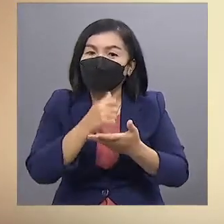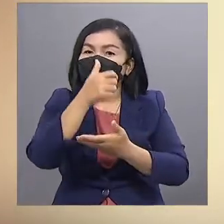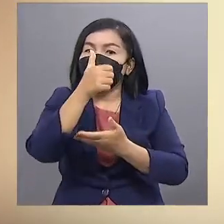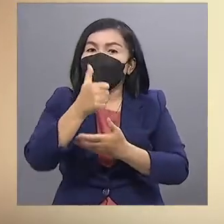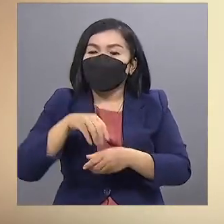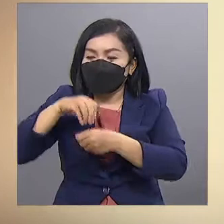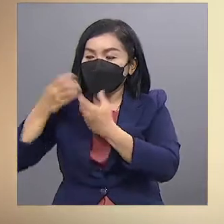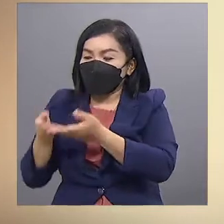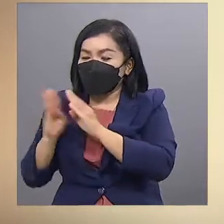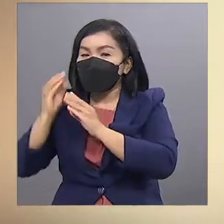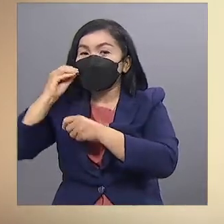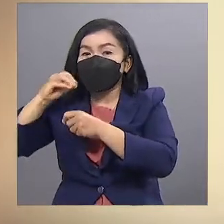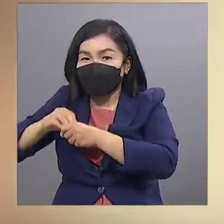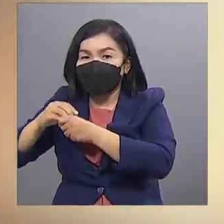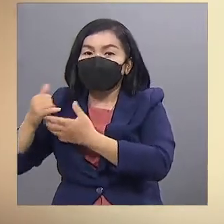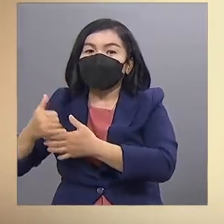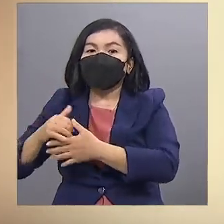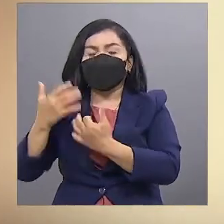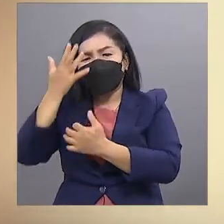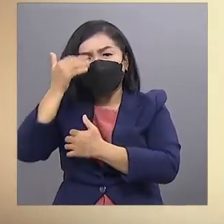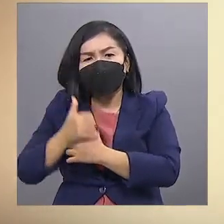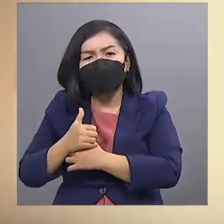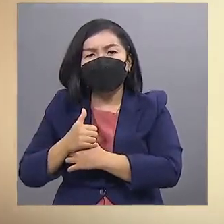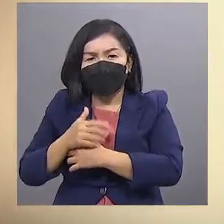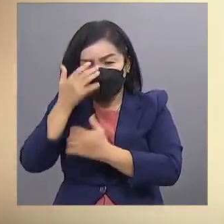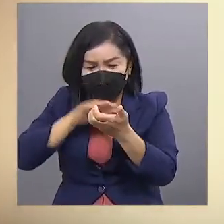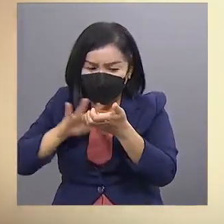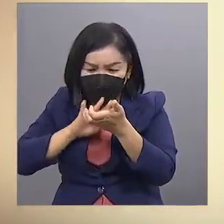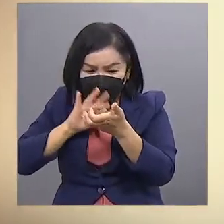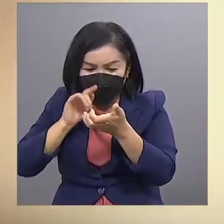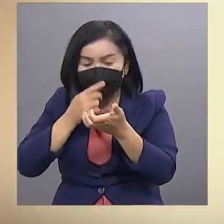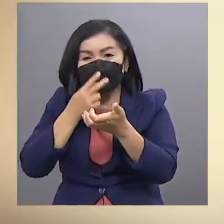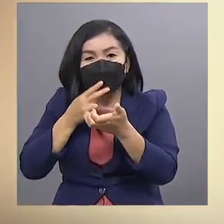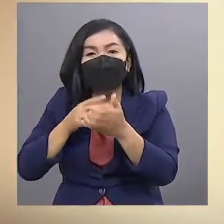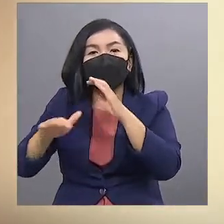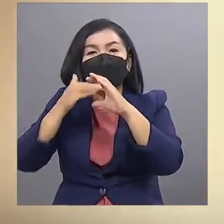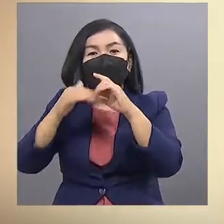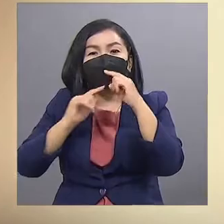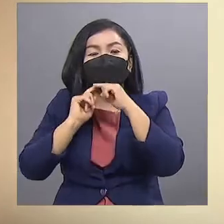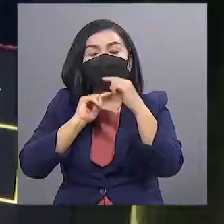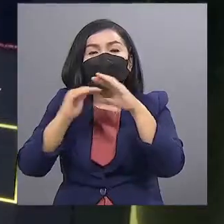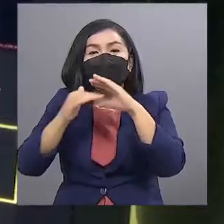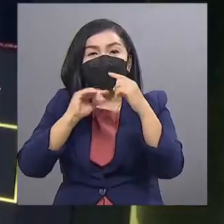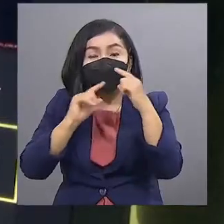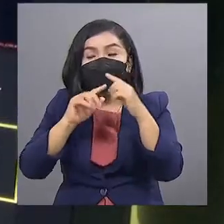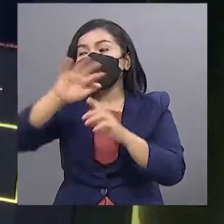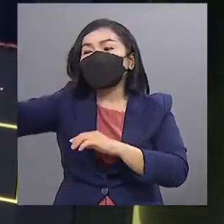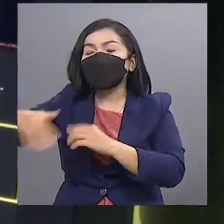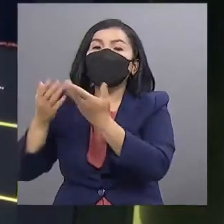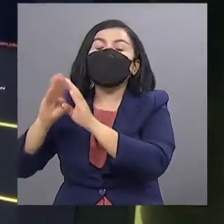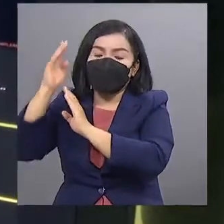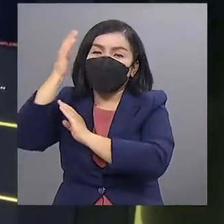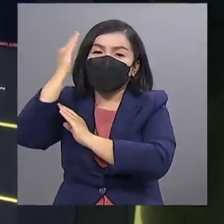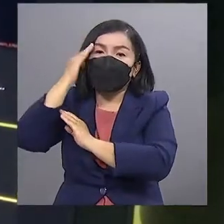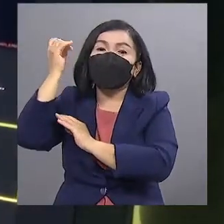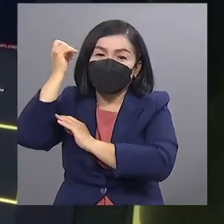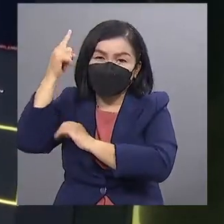ข